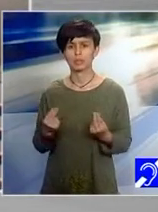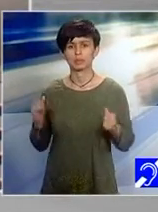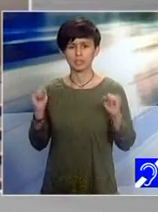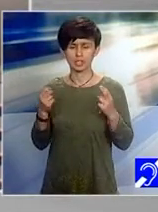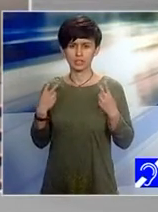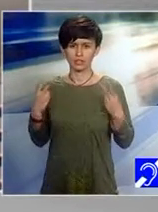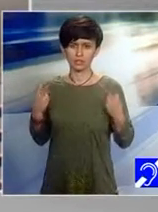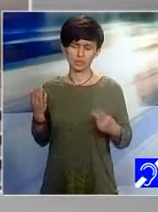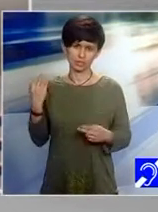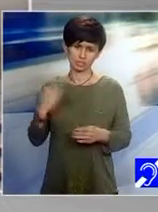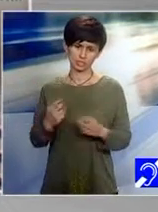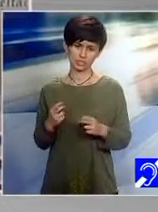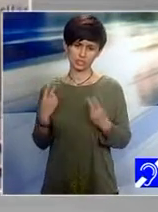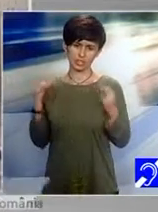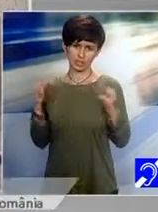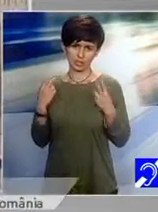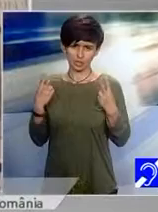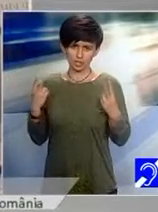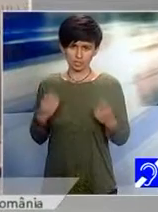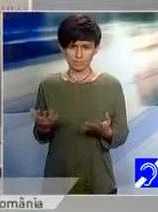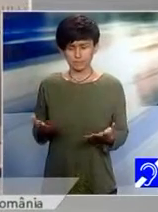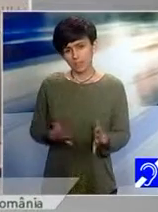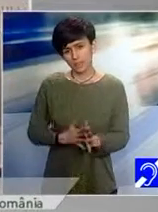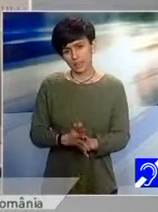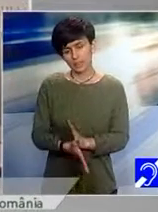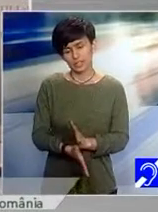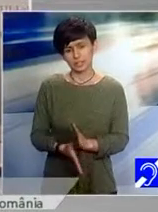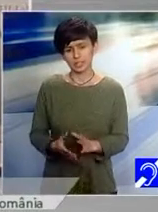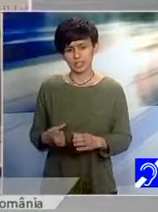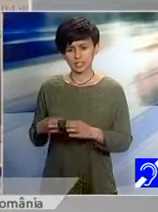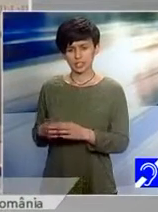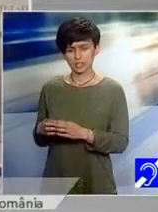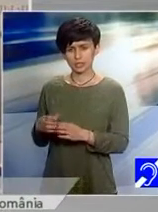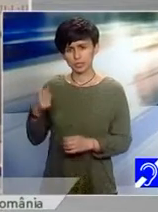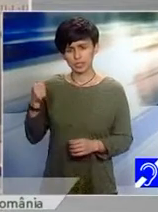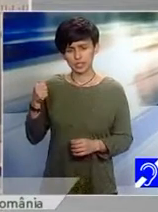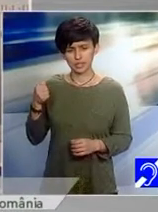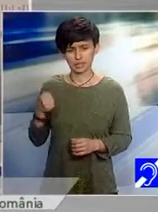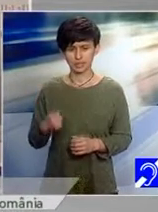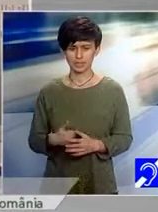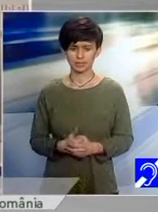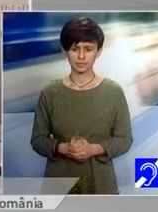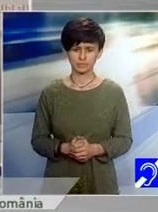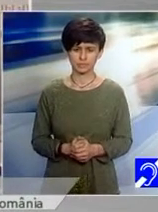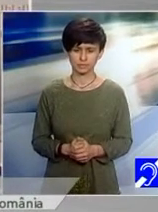ani de zile în care s-a implicat Uniunea Armenilor cu castelul de la, cu castelul de la Dumbrăveni,